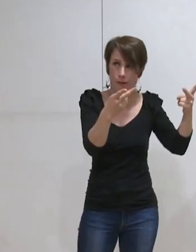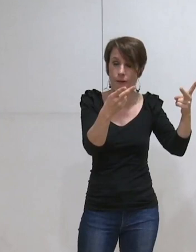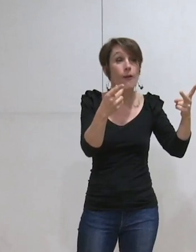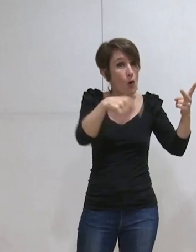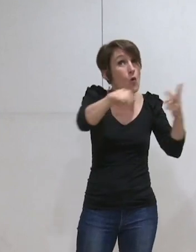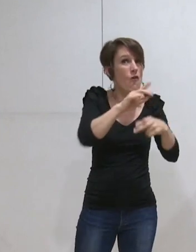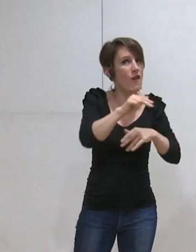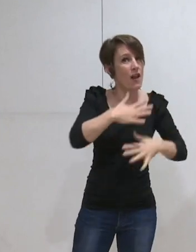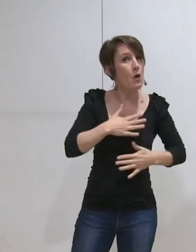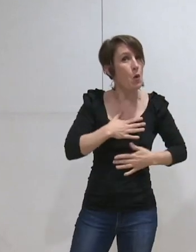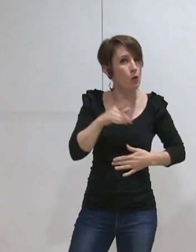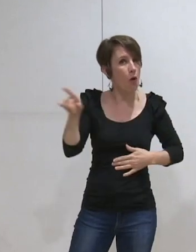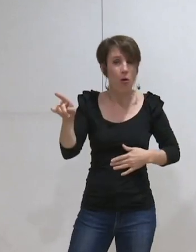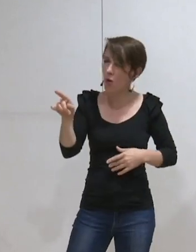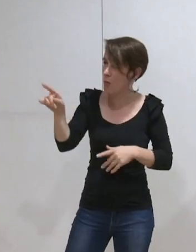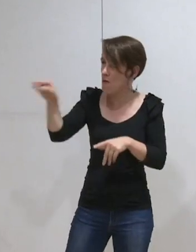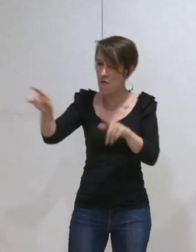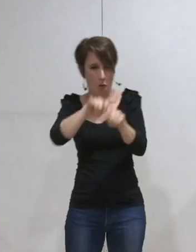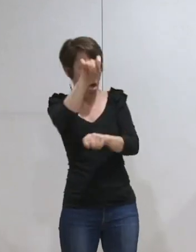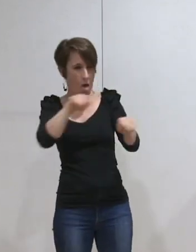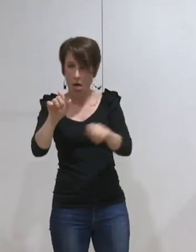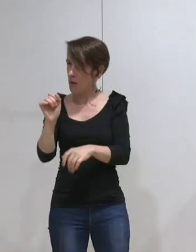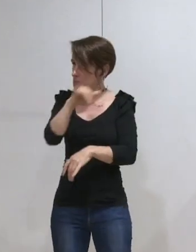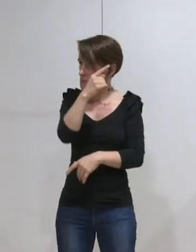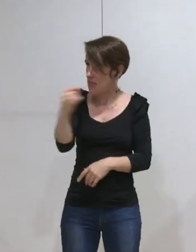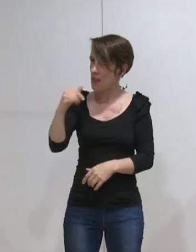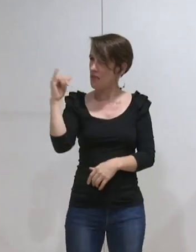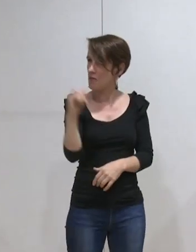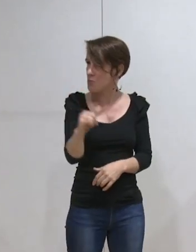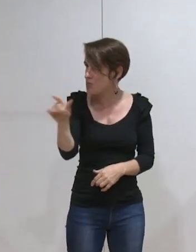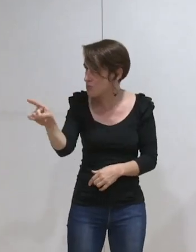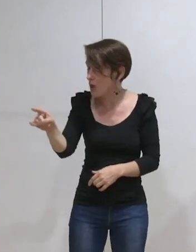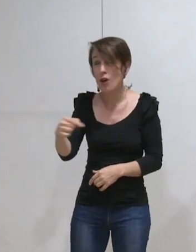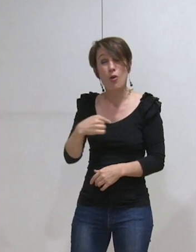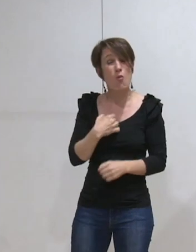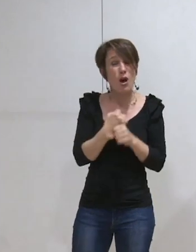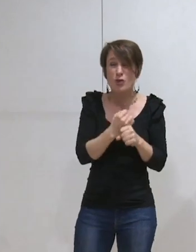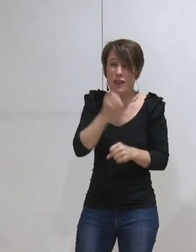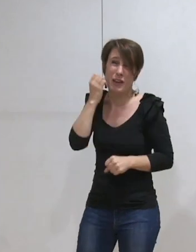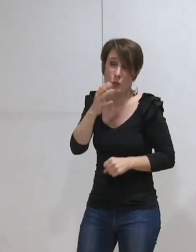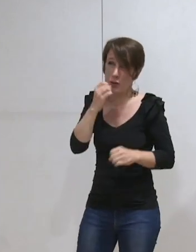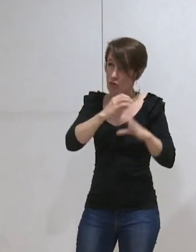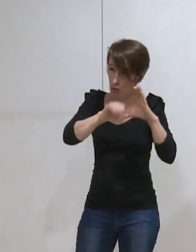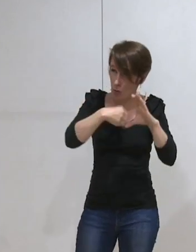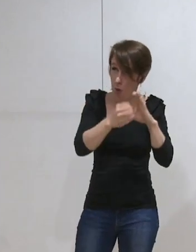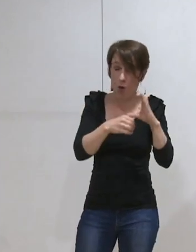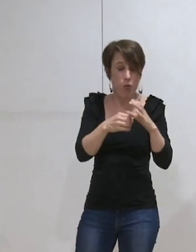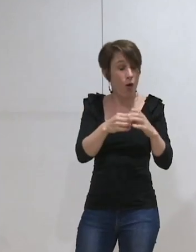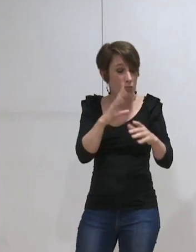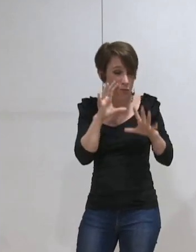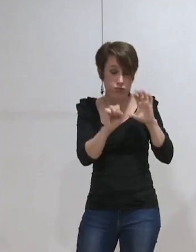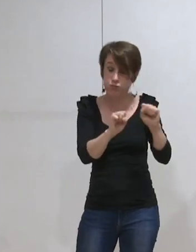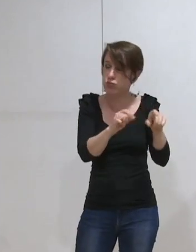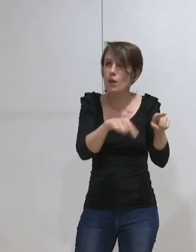vous appréciez leur travail je peux vous dire pour y travailler quotidiennement euh les efforts qui sont faits par Paul emploi alors